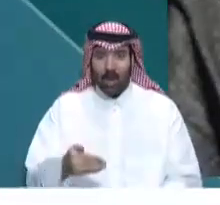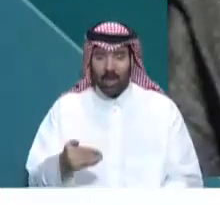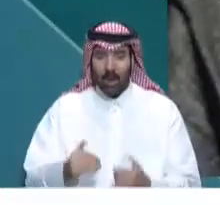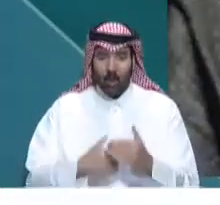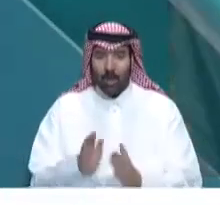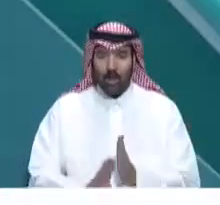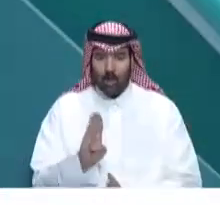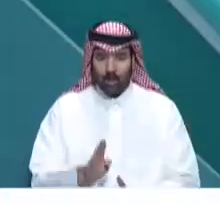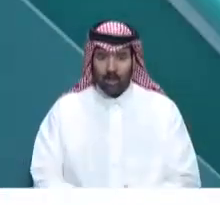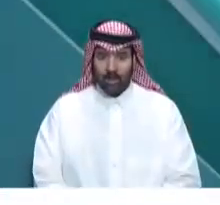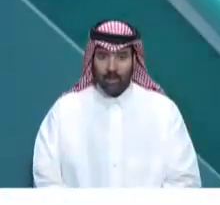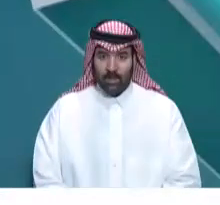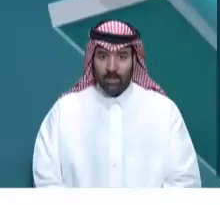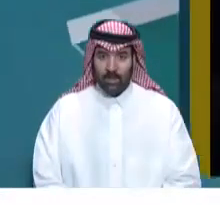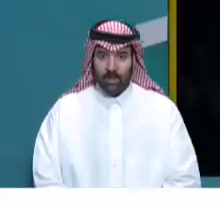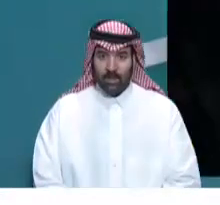والمسرات.